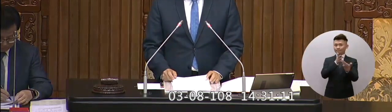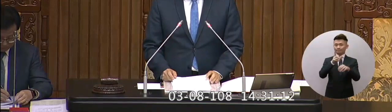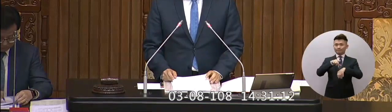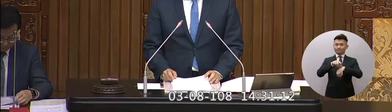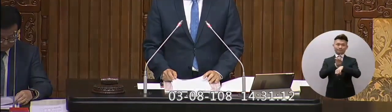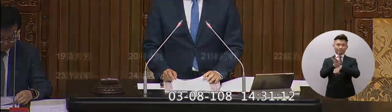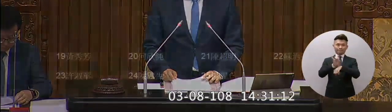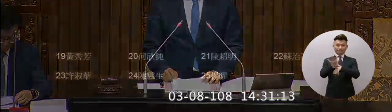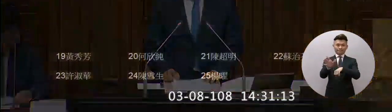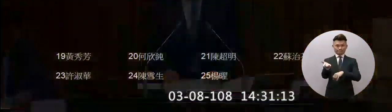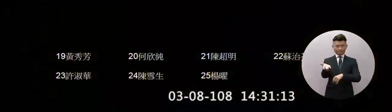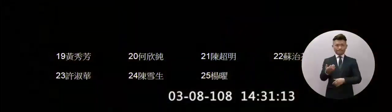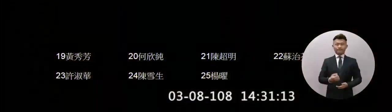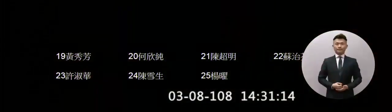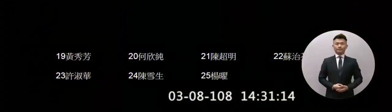時間為15分鐘